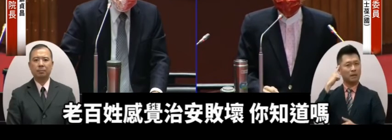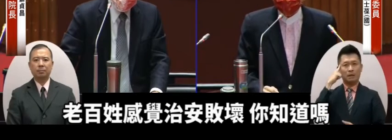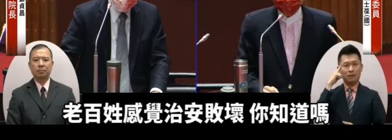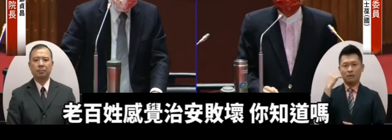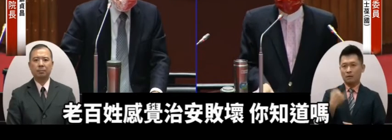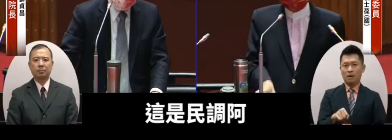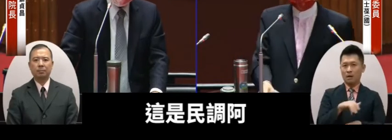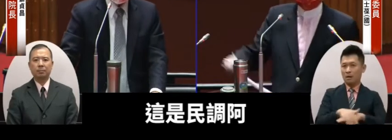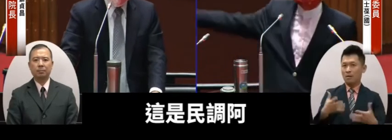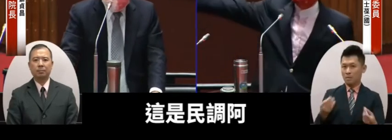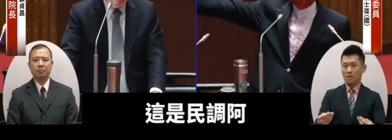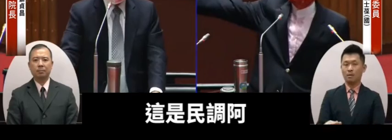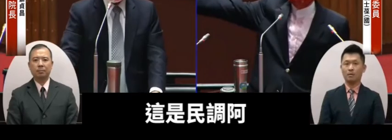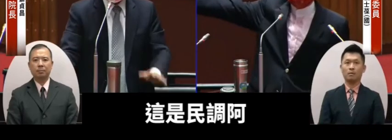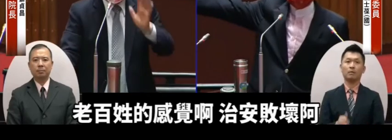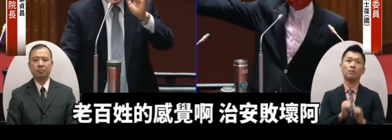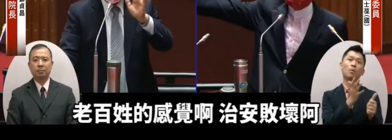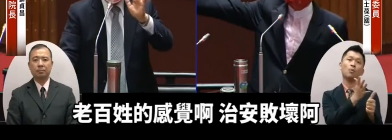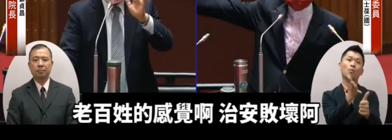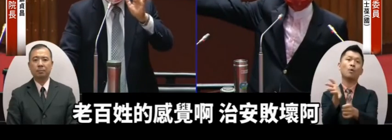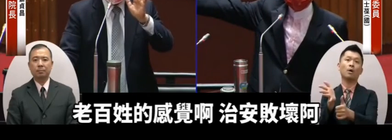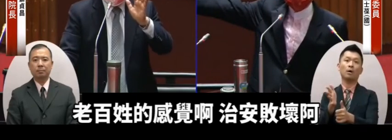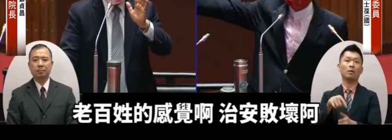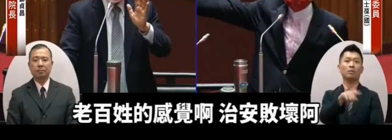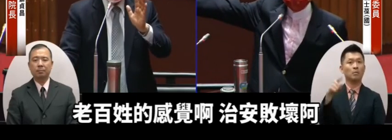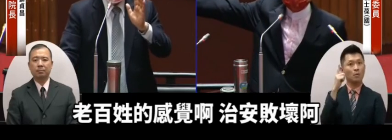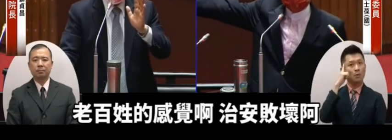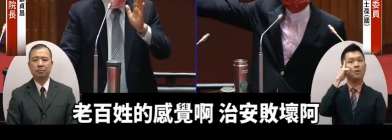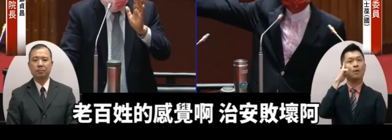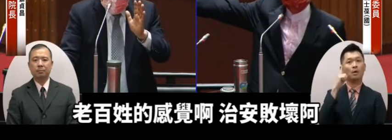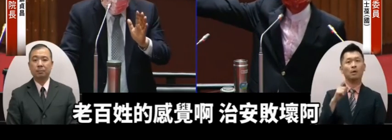不？这是民调啊，老百姓的感觉啊，治安败坏啊。